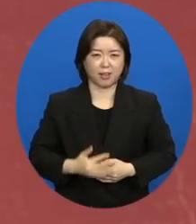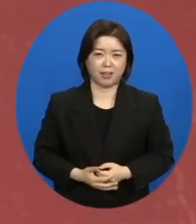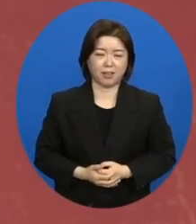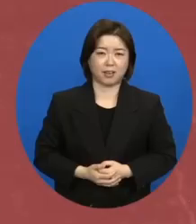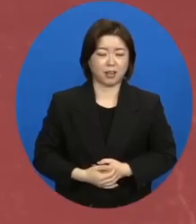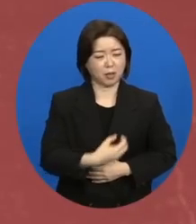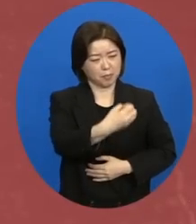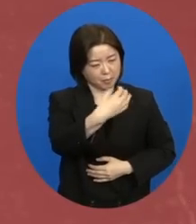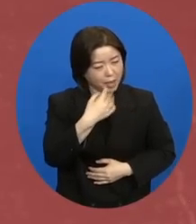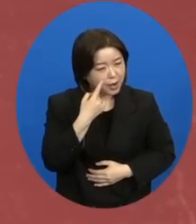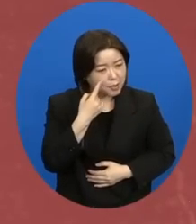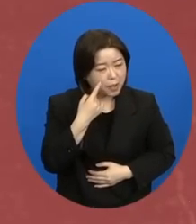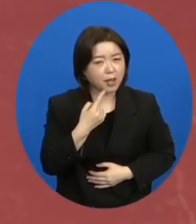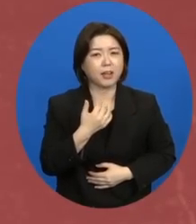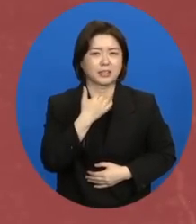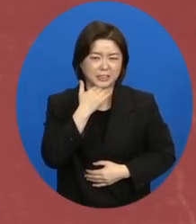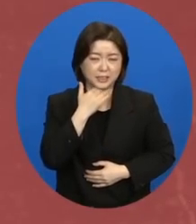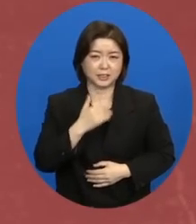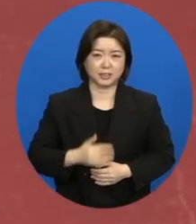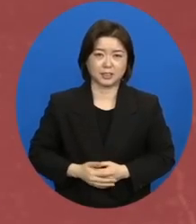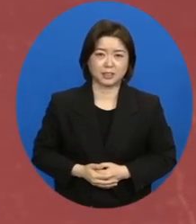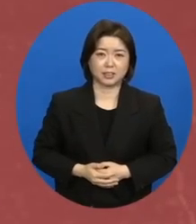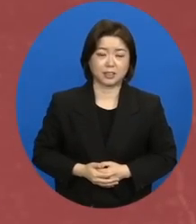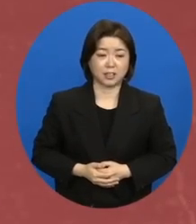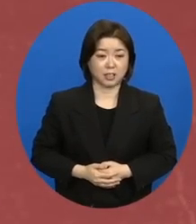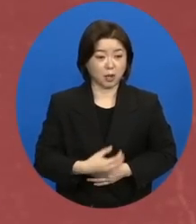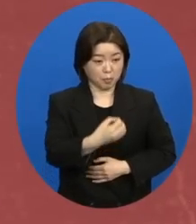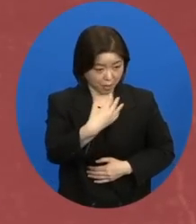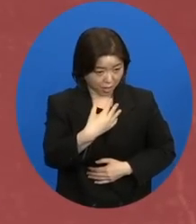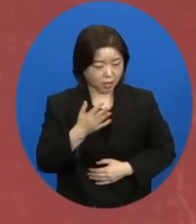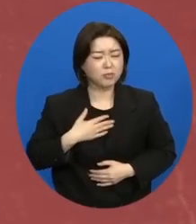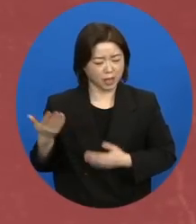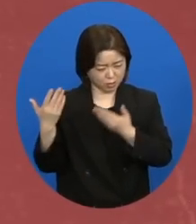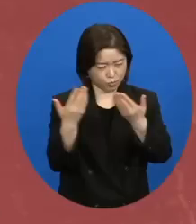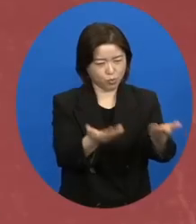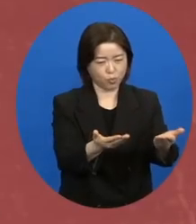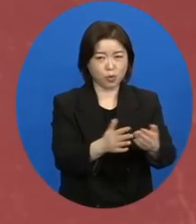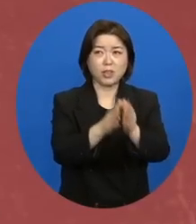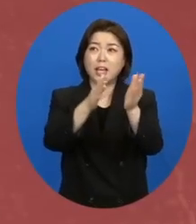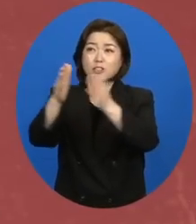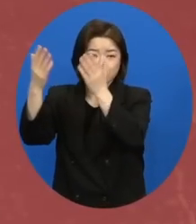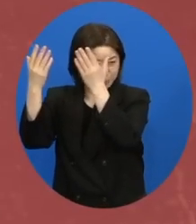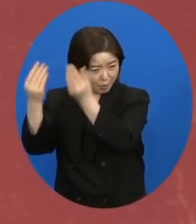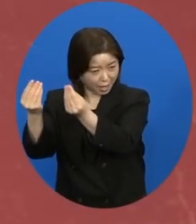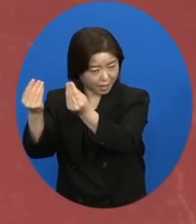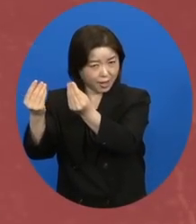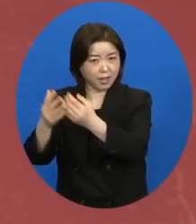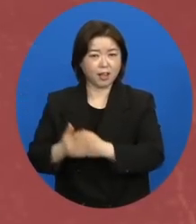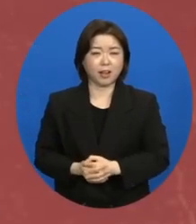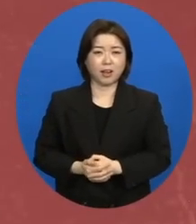얘기 좀 해달라고 얘기 좀. 그러면 줄게. 다 준비는 해놨는데 이래